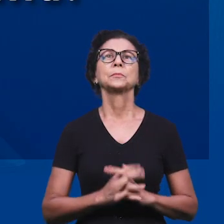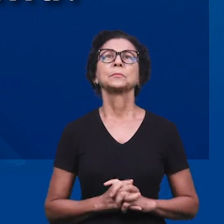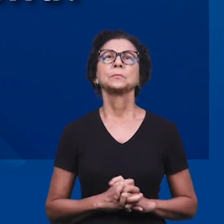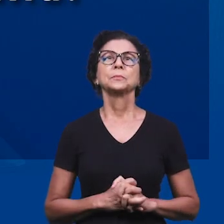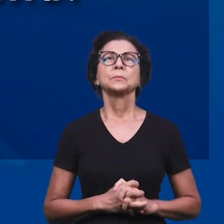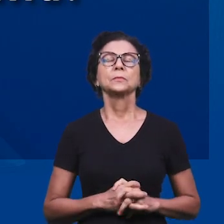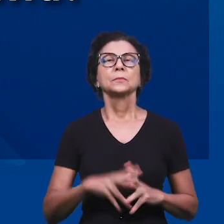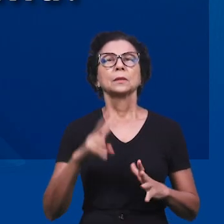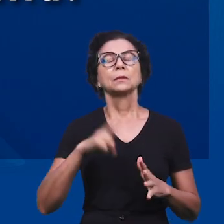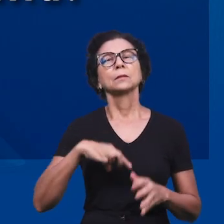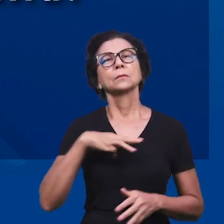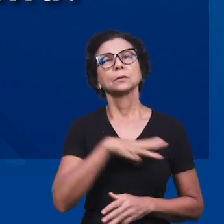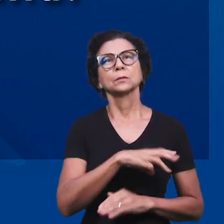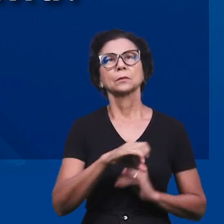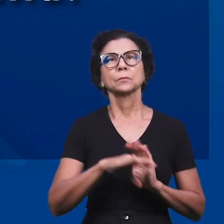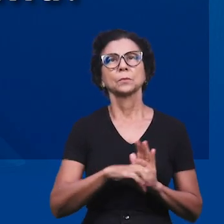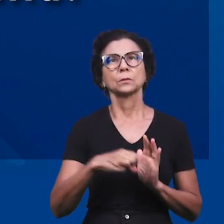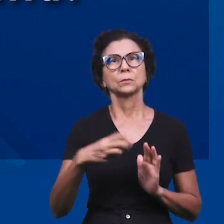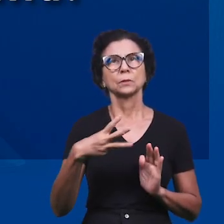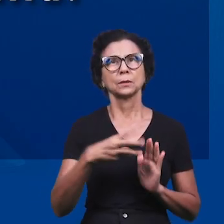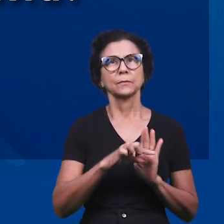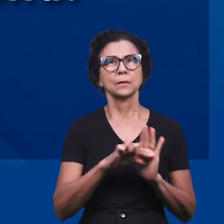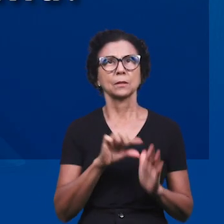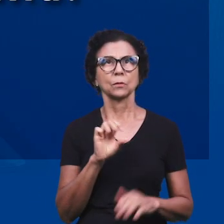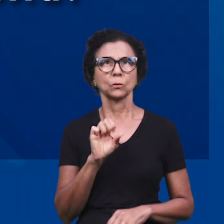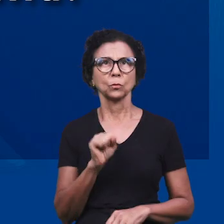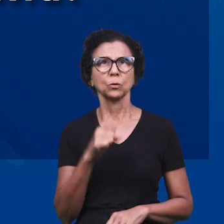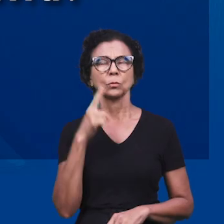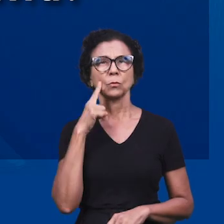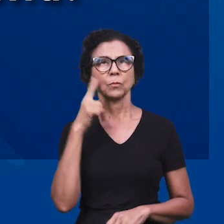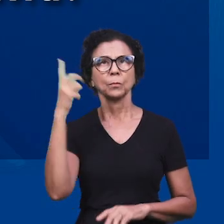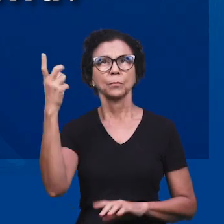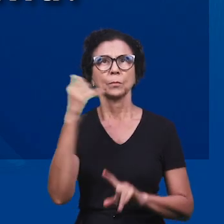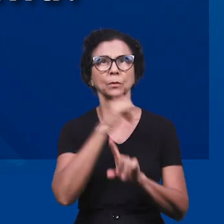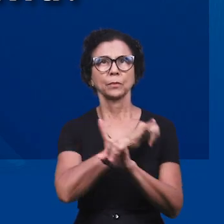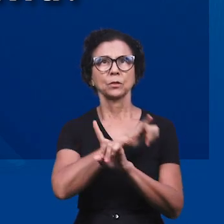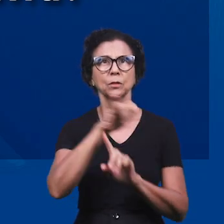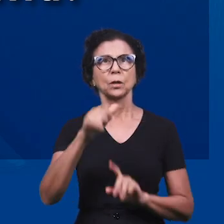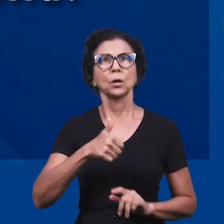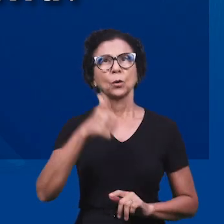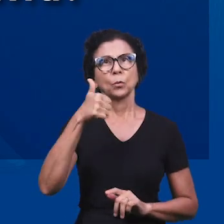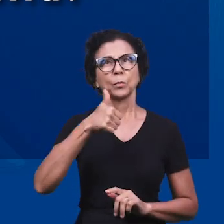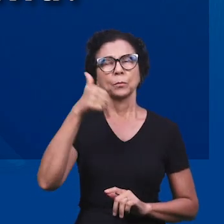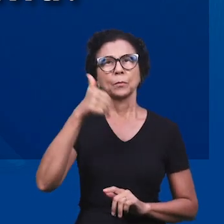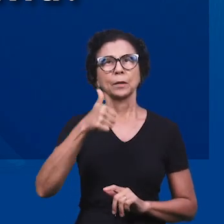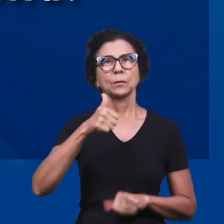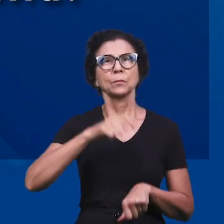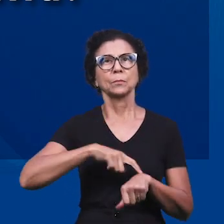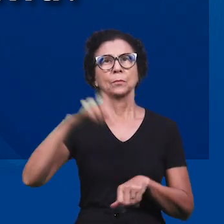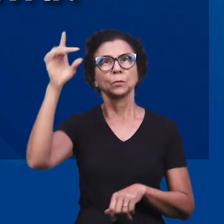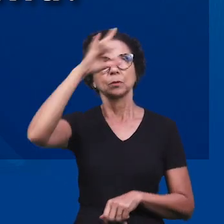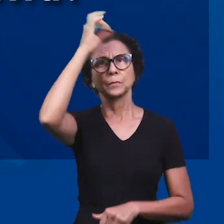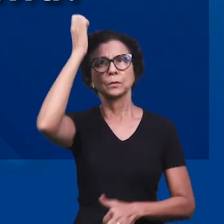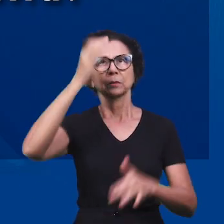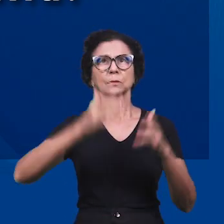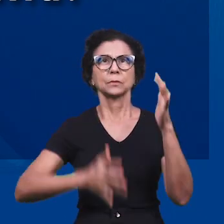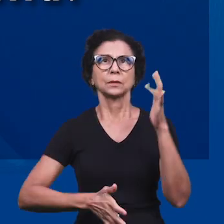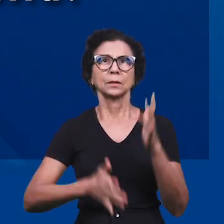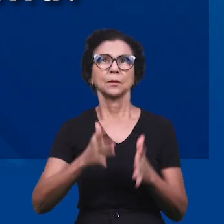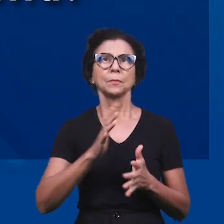Матфея 13:8 мы пророчески видим первое излияние Святого Духа, когда это произошло и где было